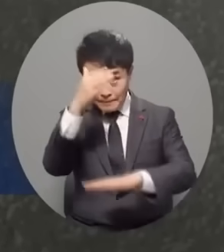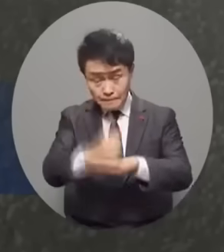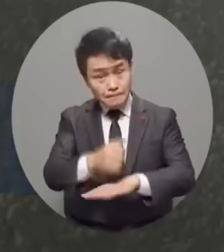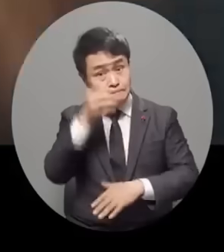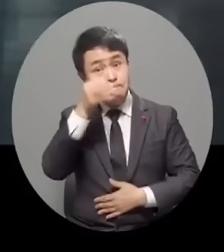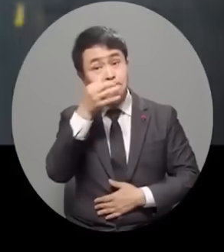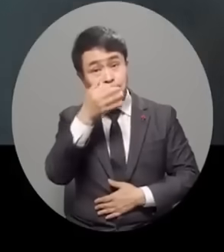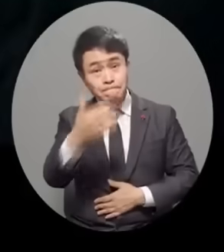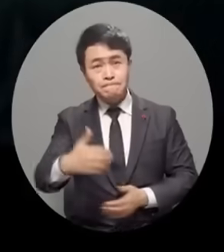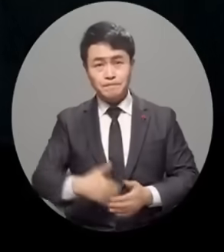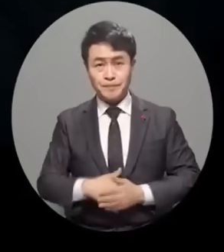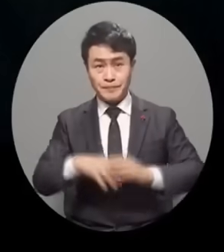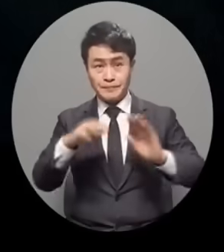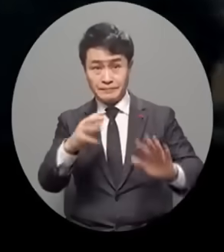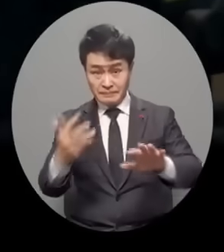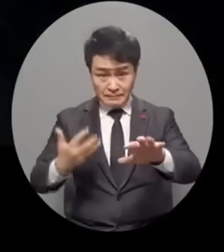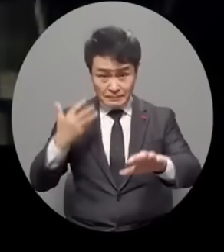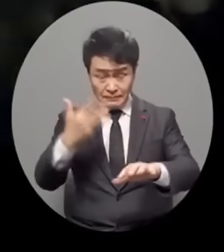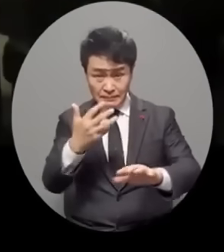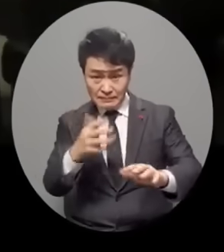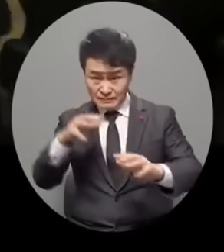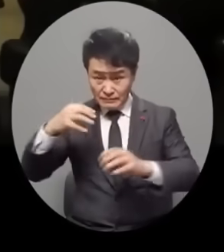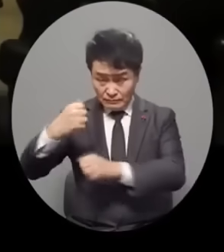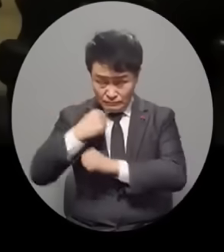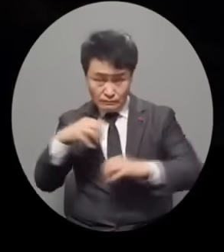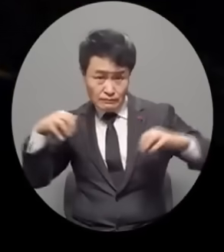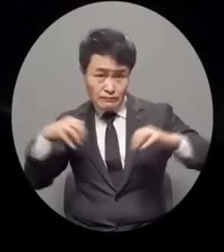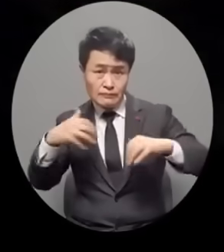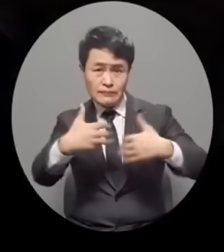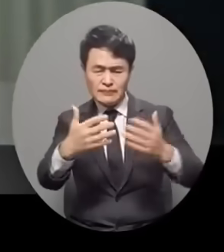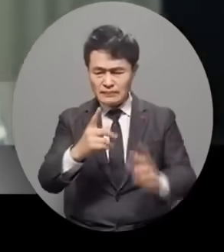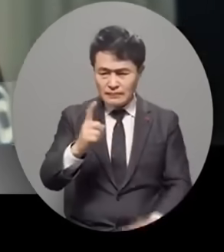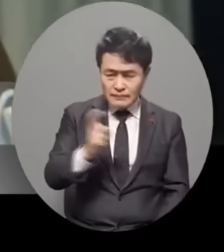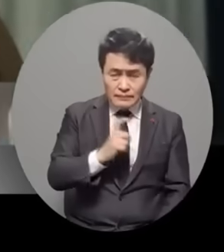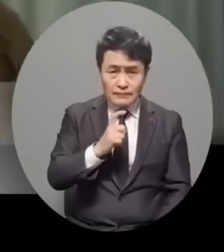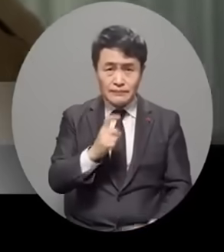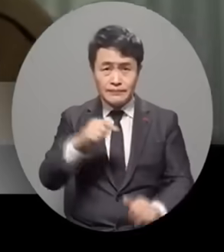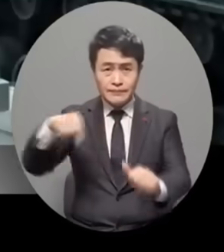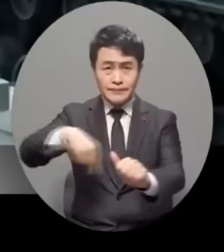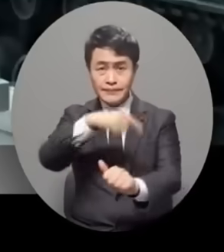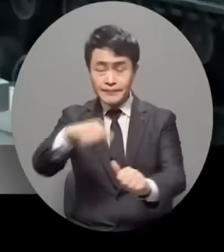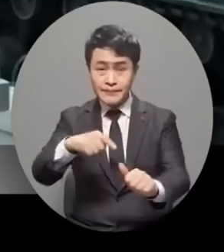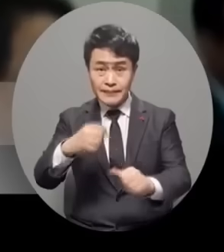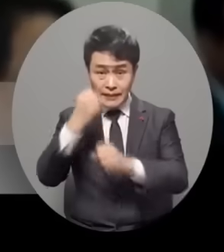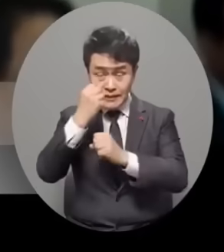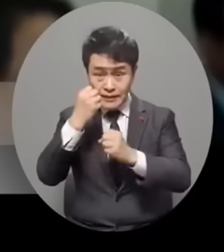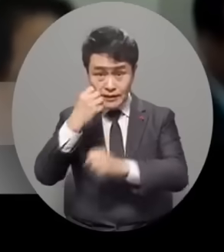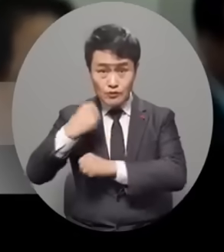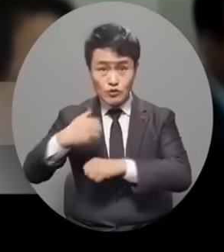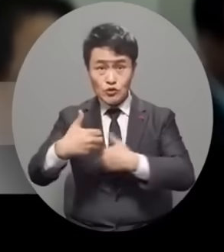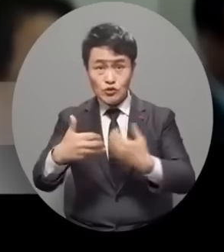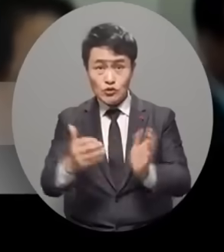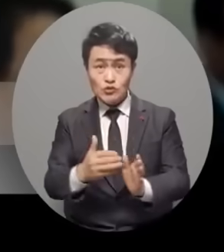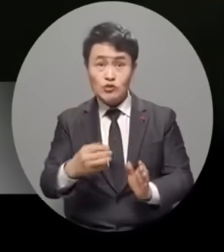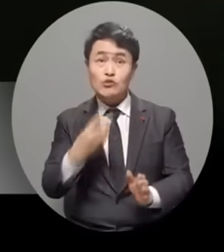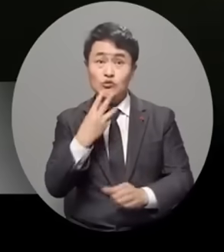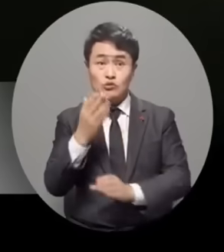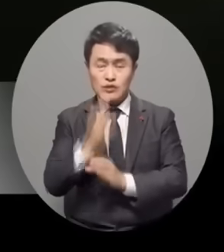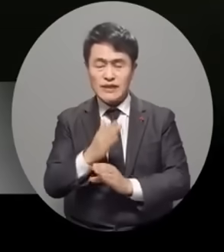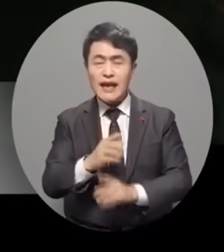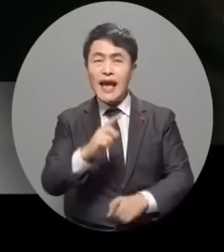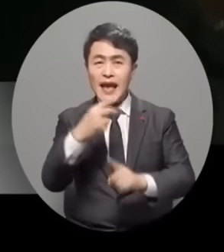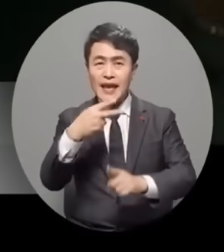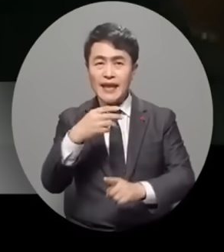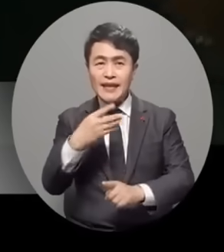보여주자. 반란군과 진압군의 대치. 긴장감의 절정 속에서 신군부에 맞선 수도경비사령관 이태신